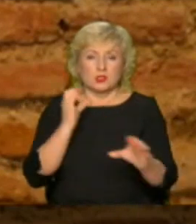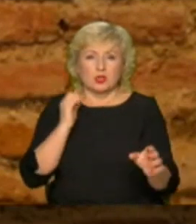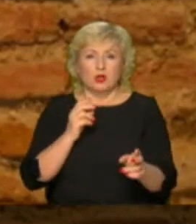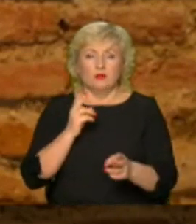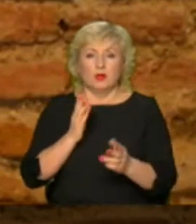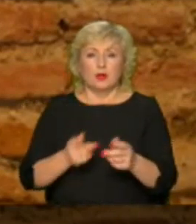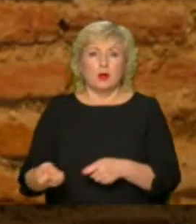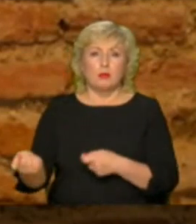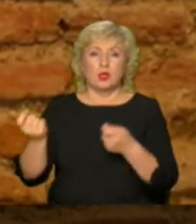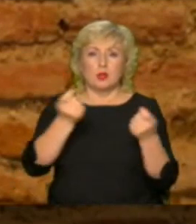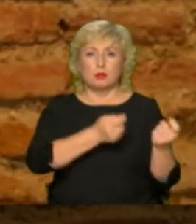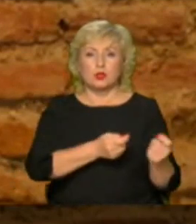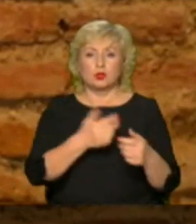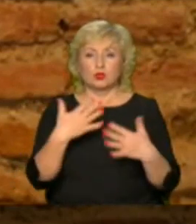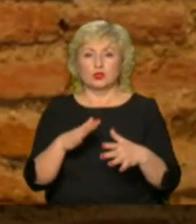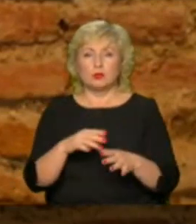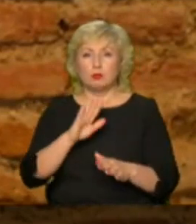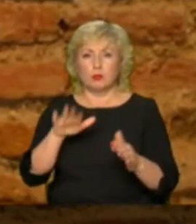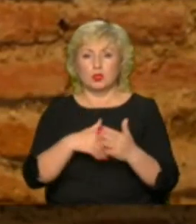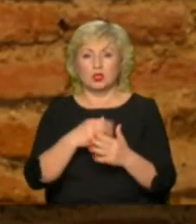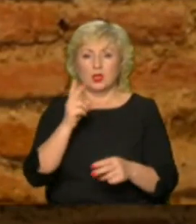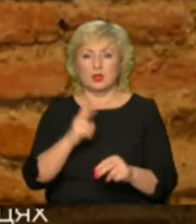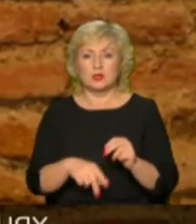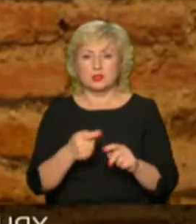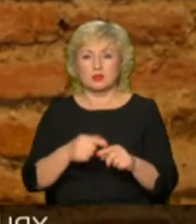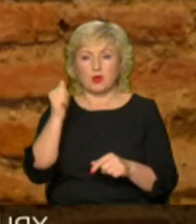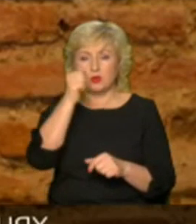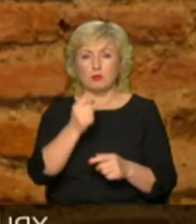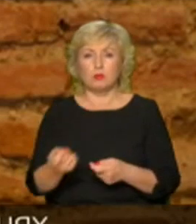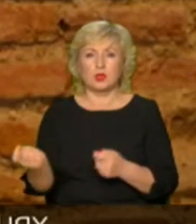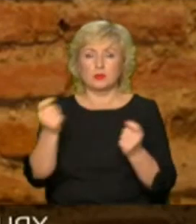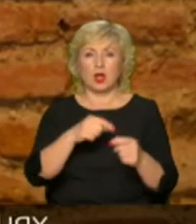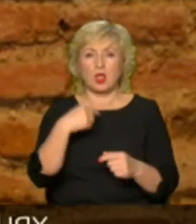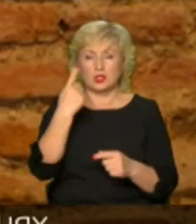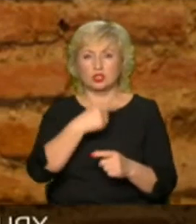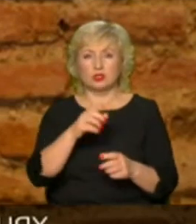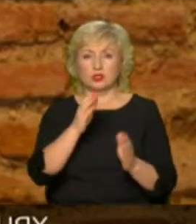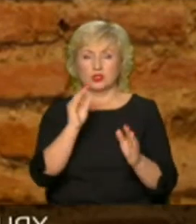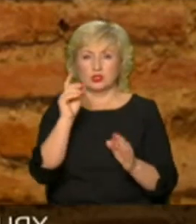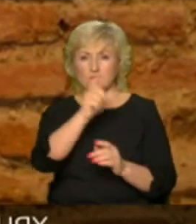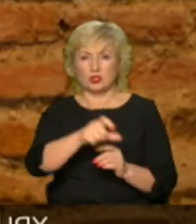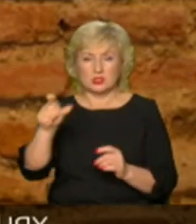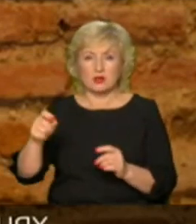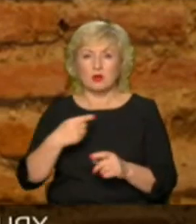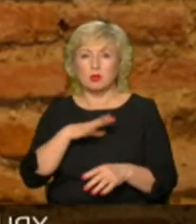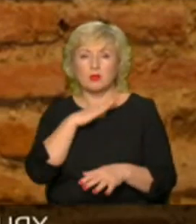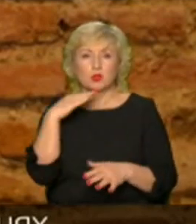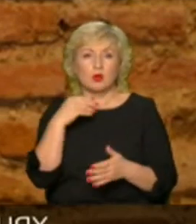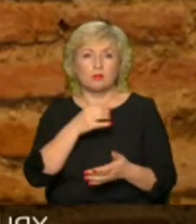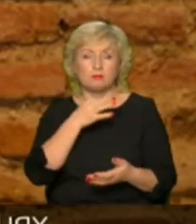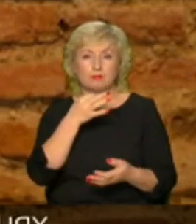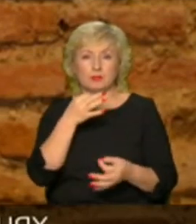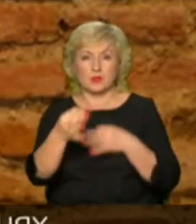о переброске, ну, вже під кінець, вже під початок цього року, переброски личного составу. И была куча комментариев в соцсетях,